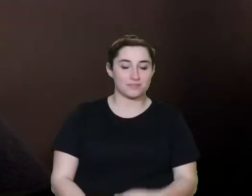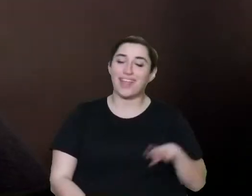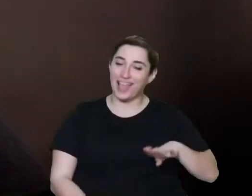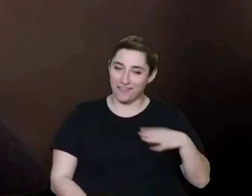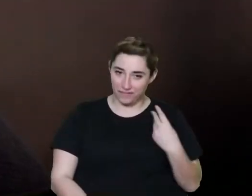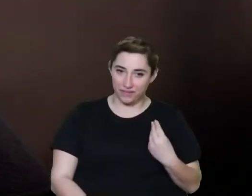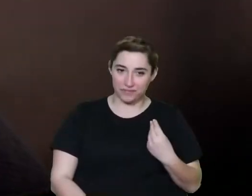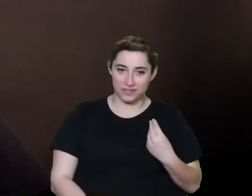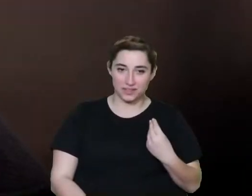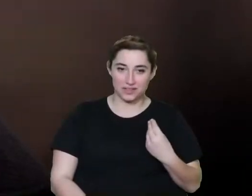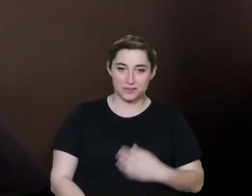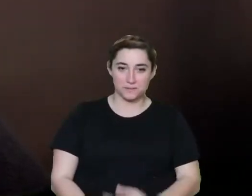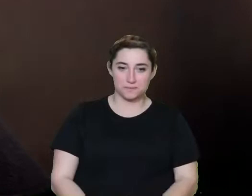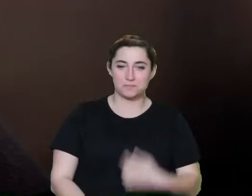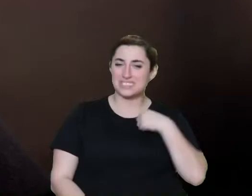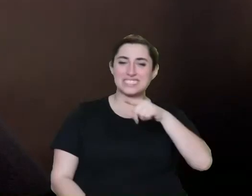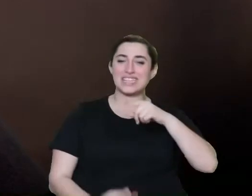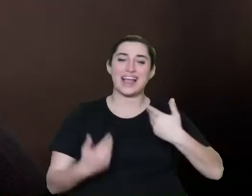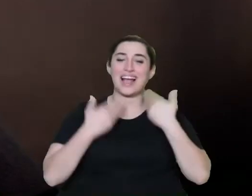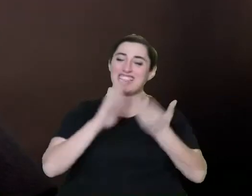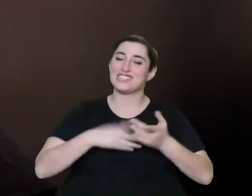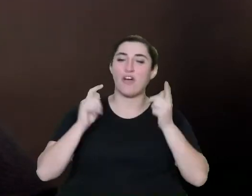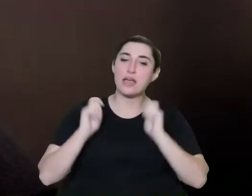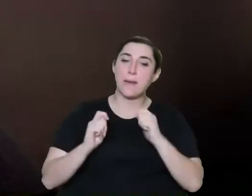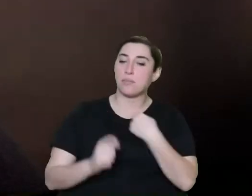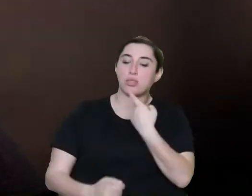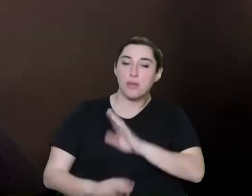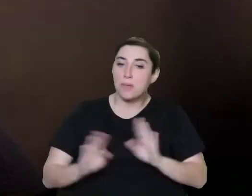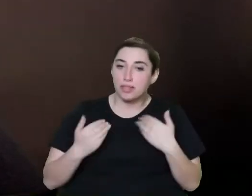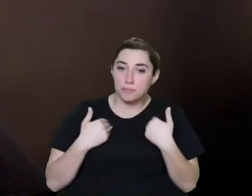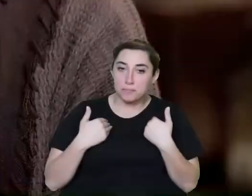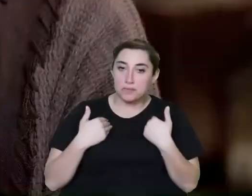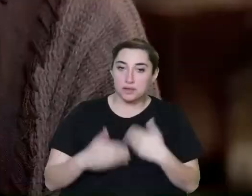Evlat, biz sana kadılıktan istifa et demedik.